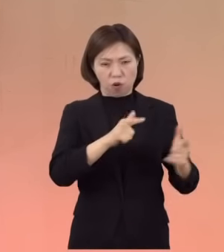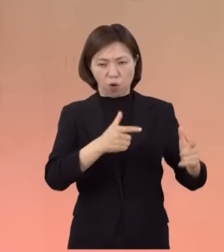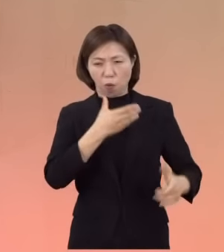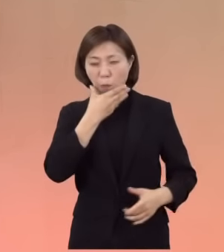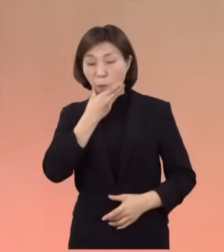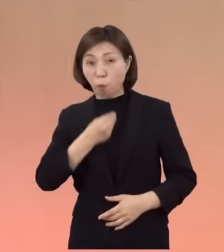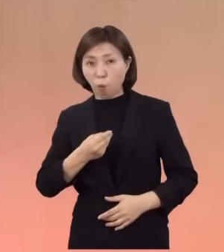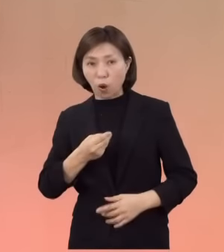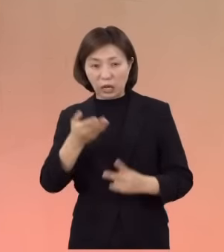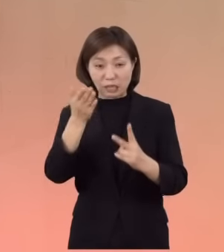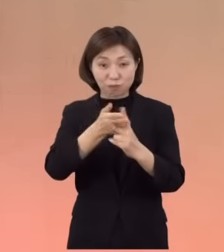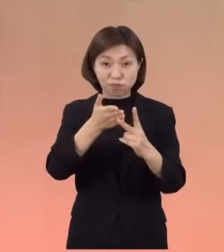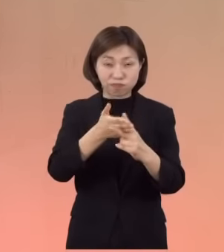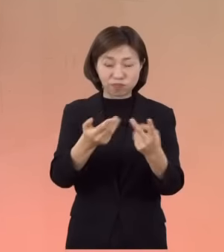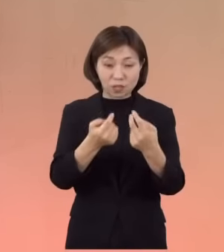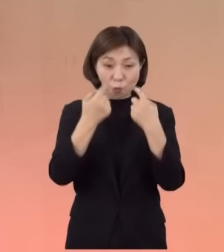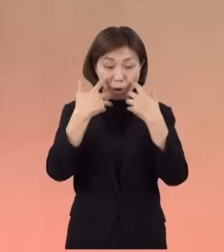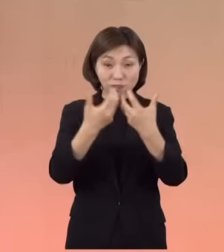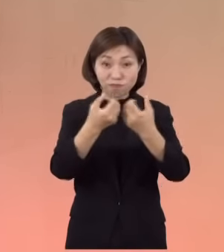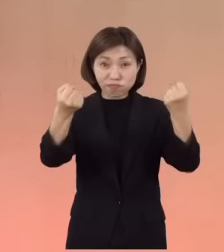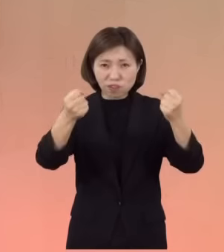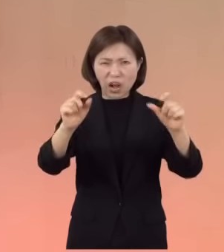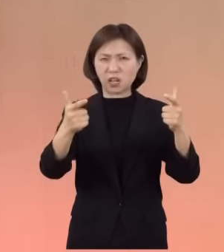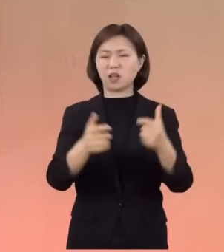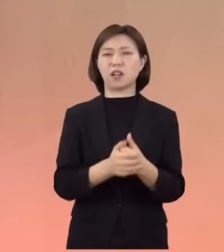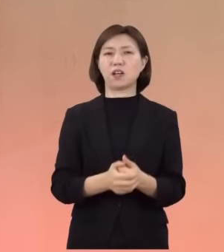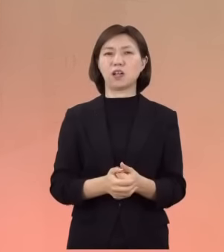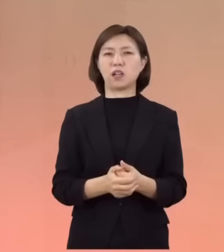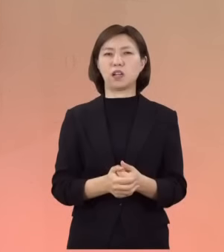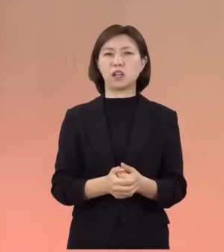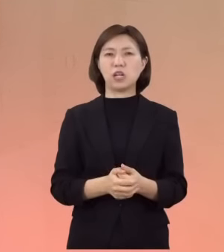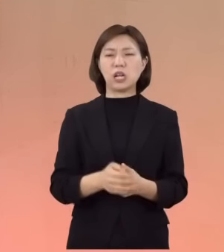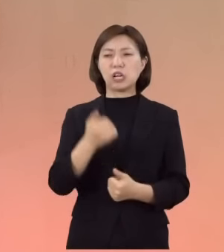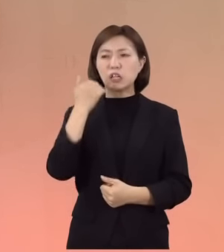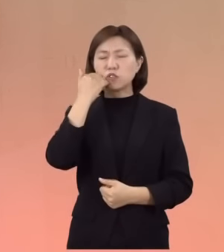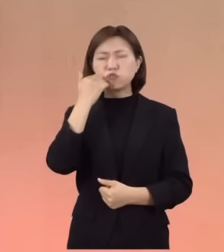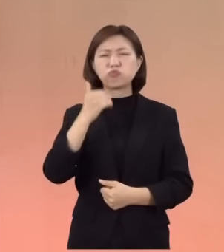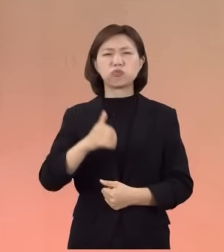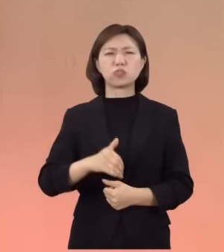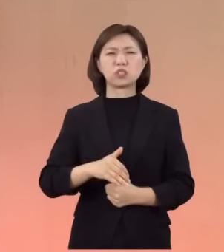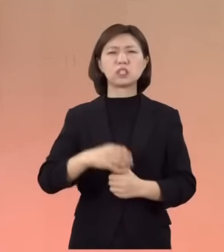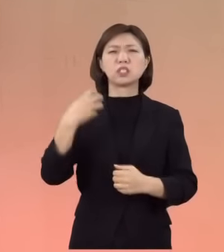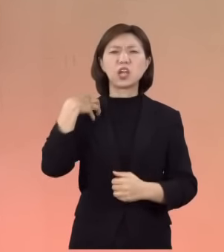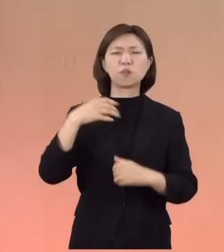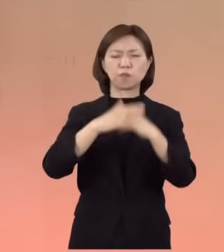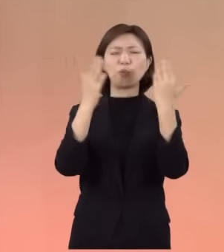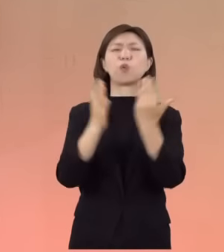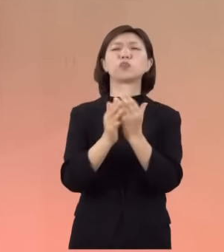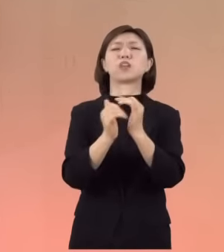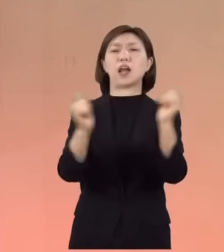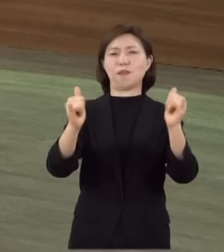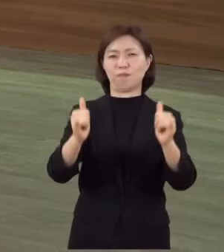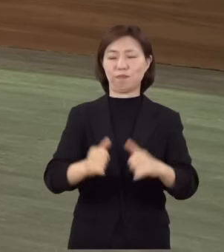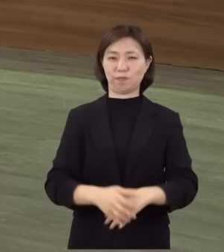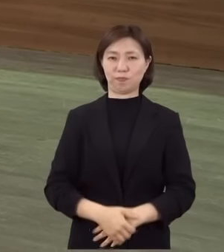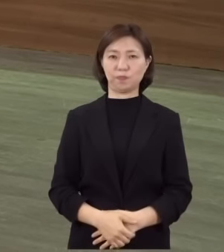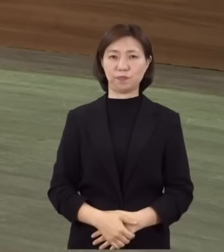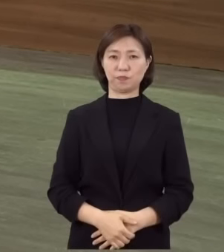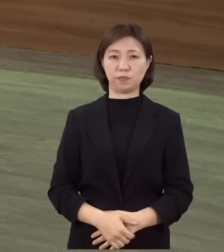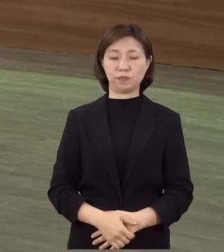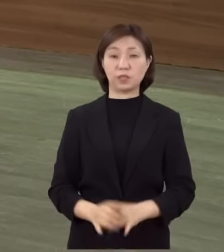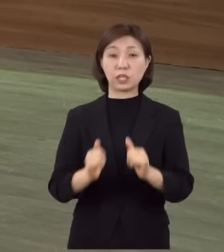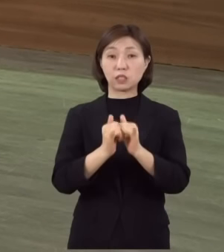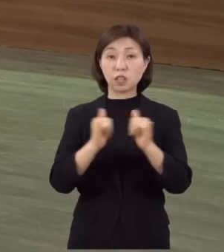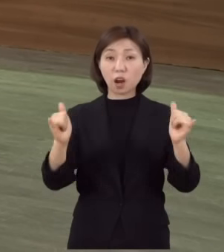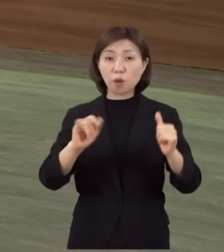없으며 오직 사람이 스스로 불러들이는 것이다라고 하였습니다